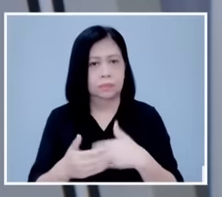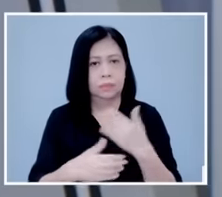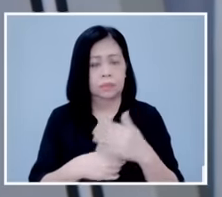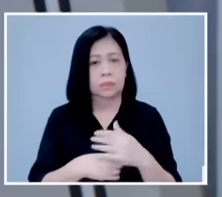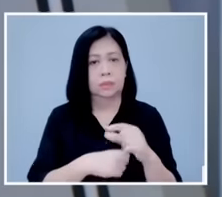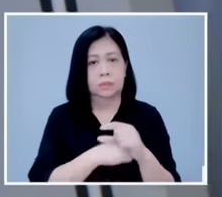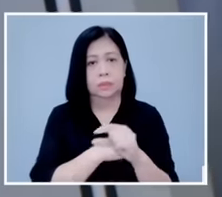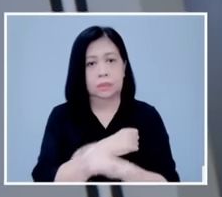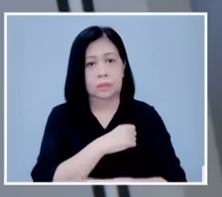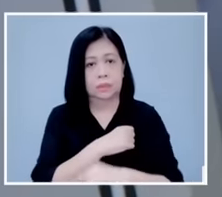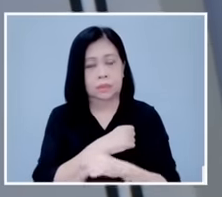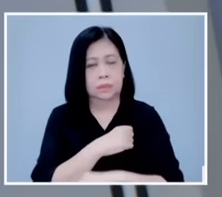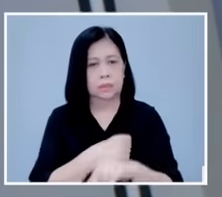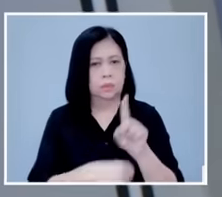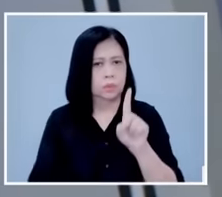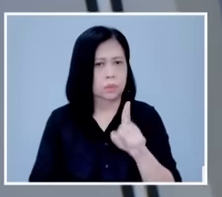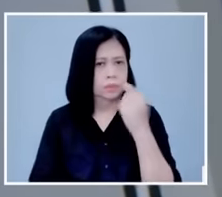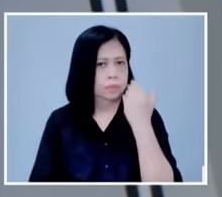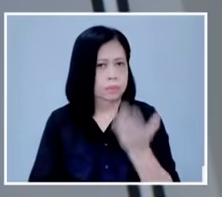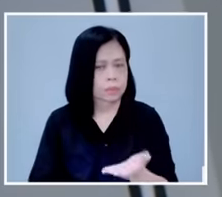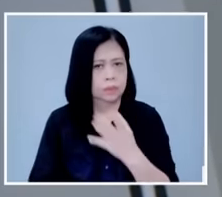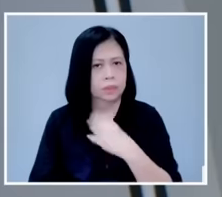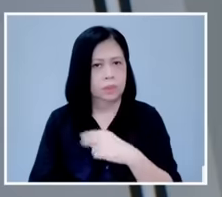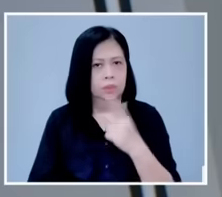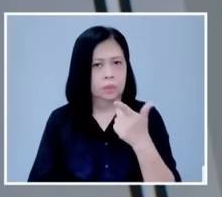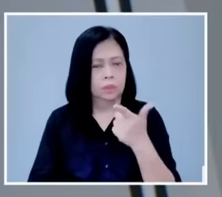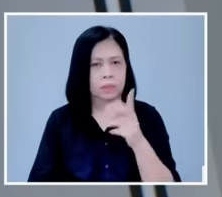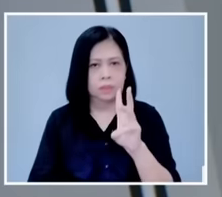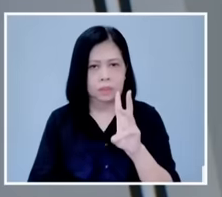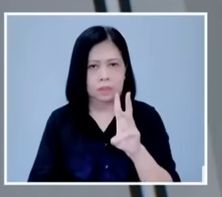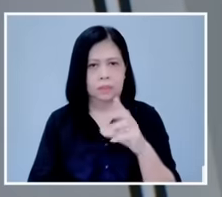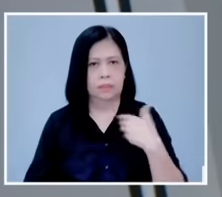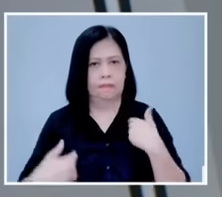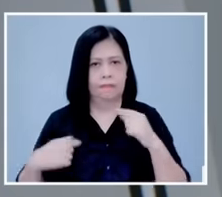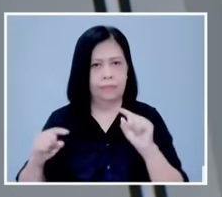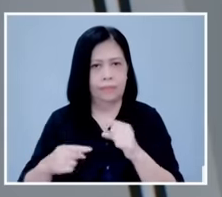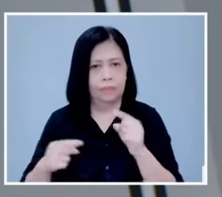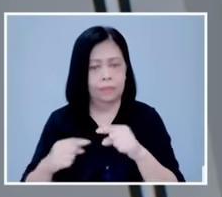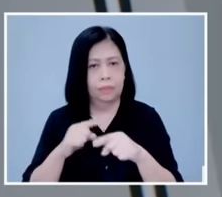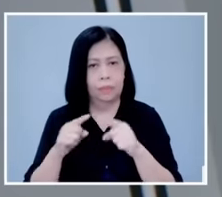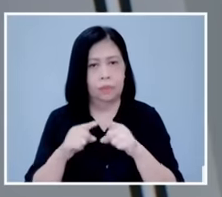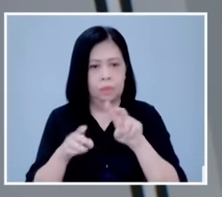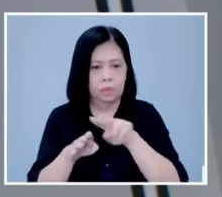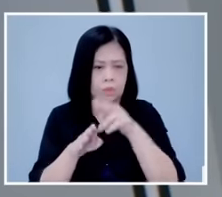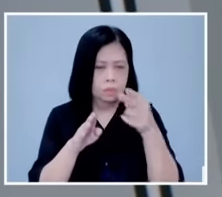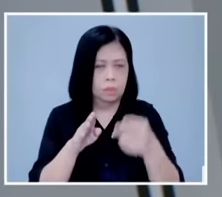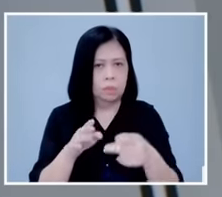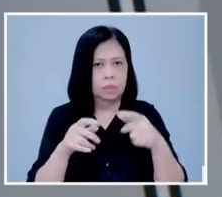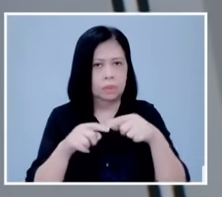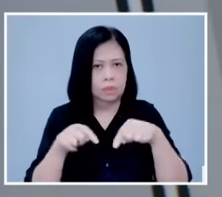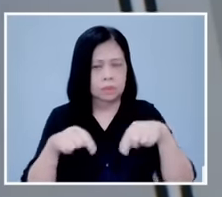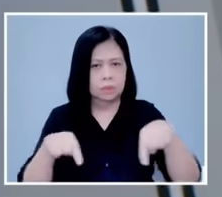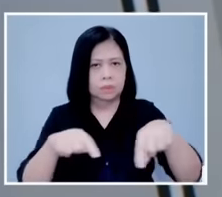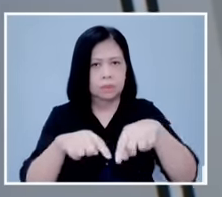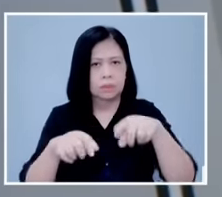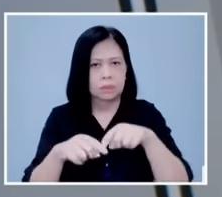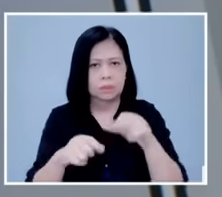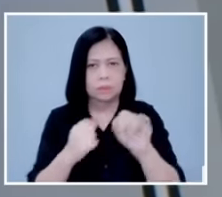Province naman po, isa ang patay at 26 ang sugatan nang mahulog sa hukay ang isang pampasaherong